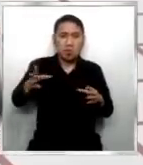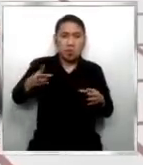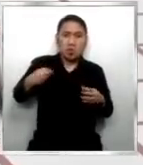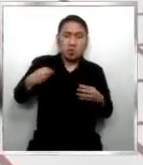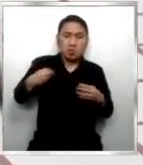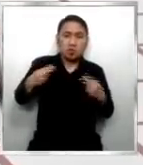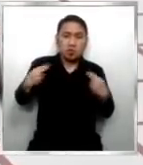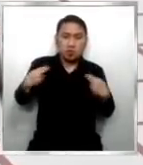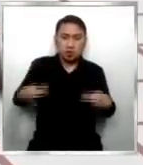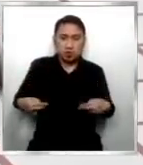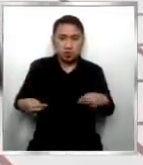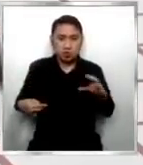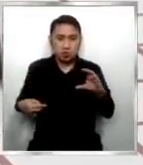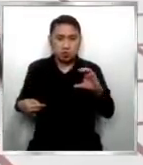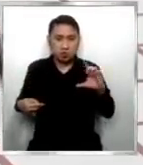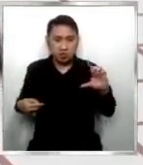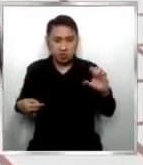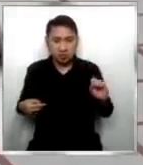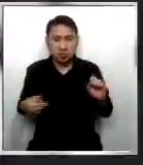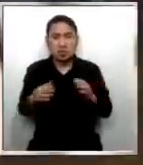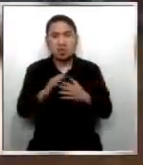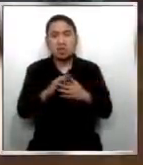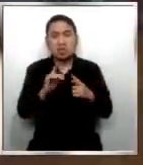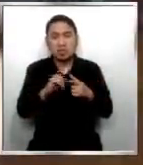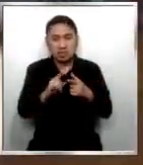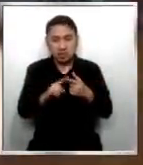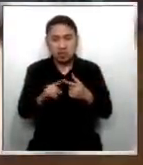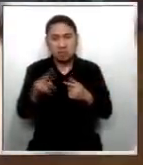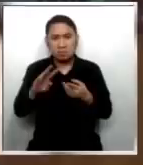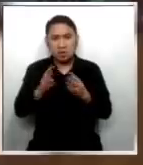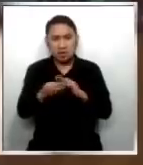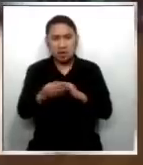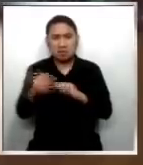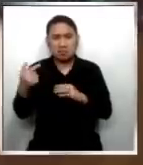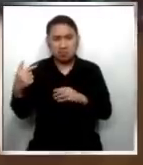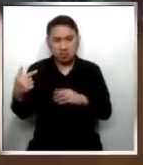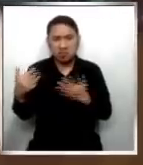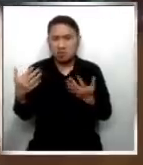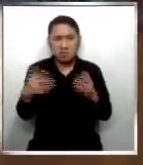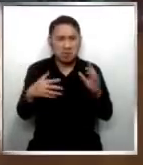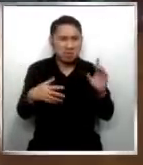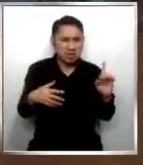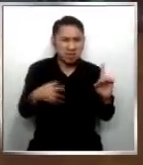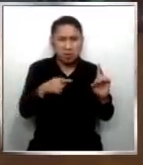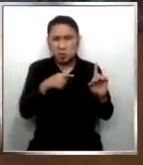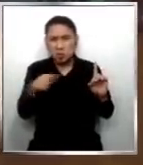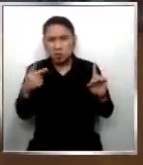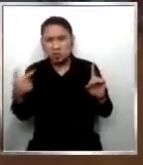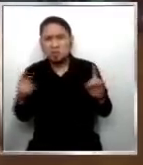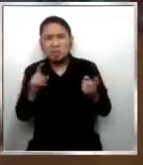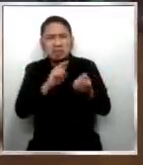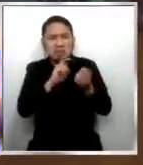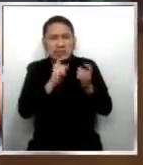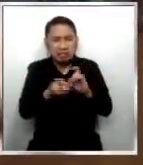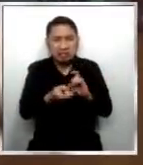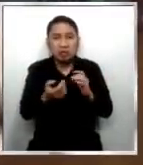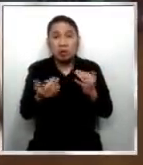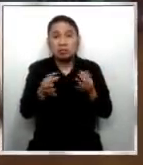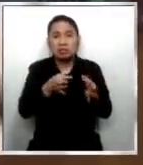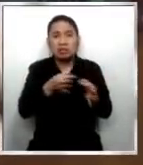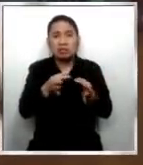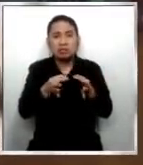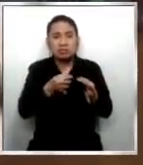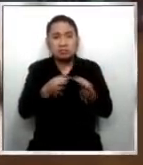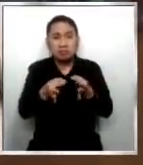pagiging variant D, naging variant G ito. Paliwanag ni Dr. Cynthia Palmes Aloma, Executive Director ng